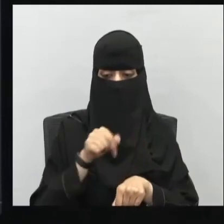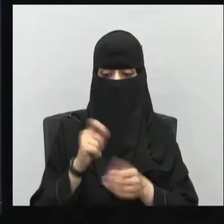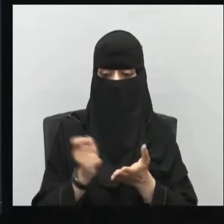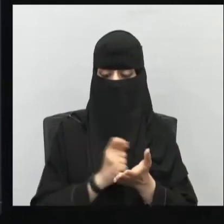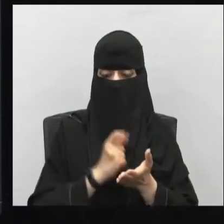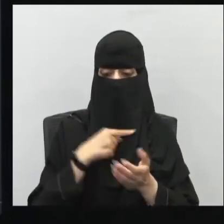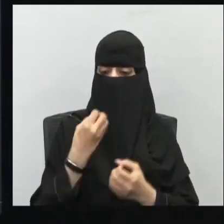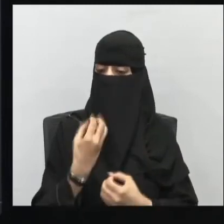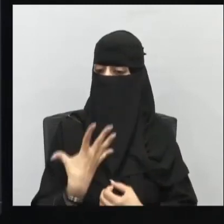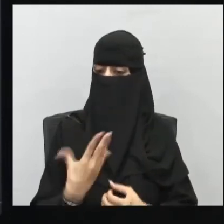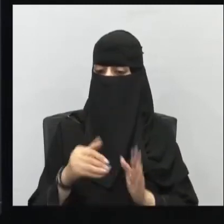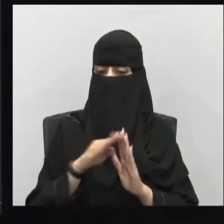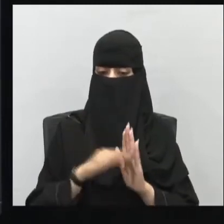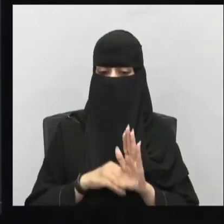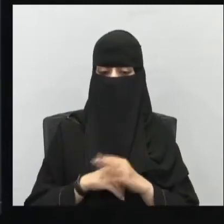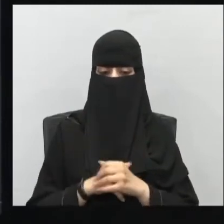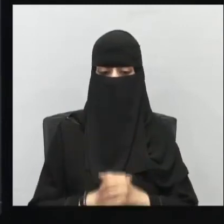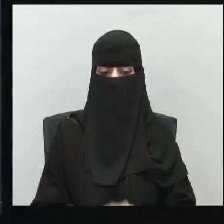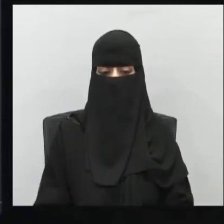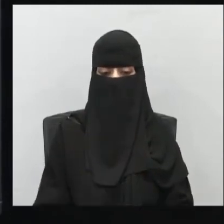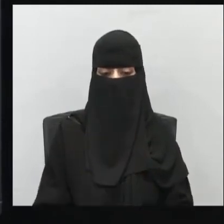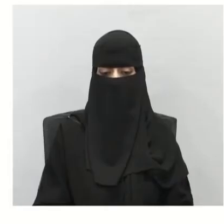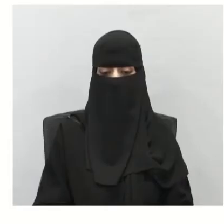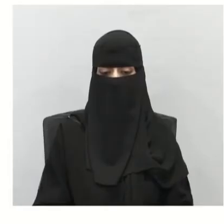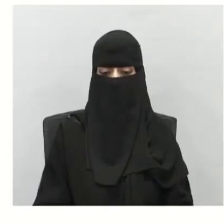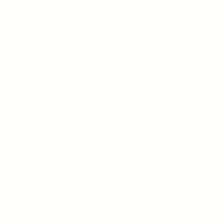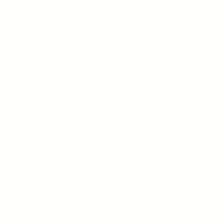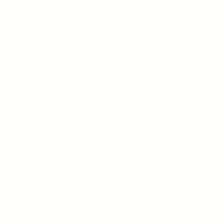للكتابة، أكتب بخط جميل ومرتب. هيا بنا، يبدأ الوقت.